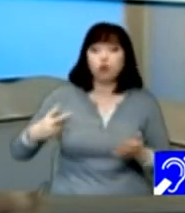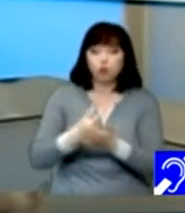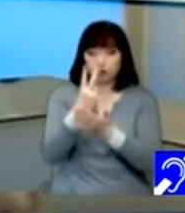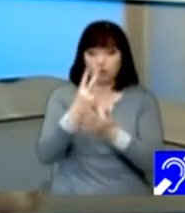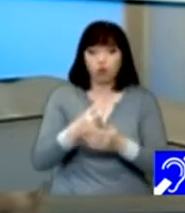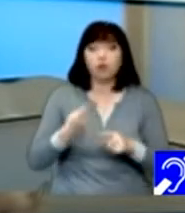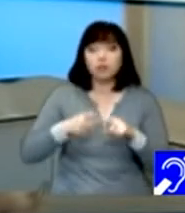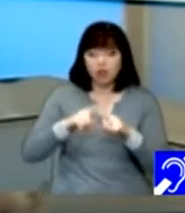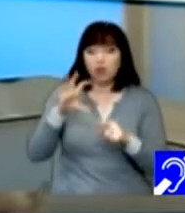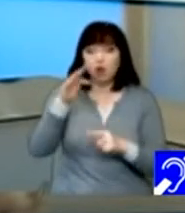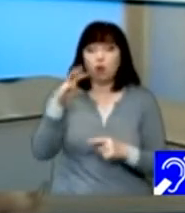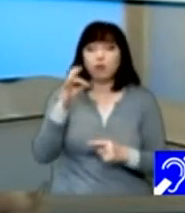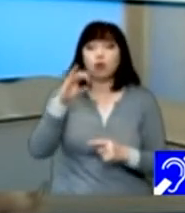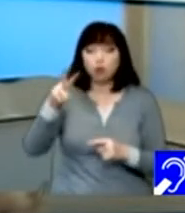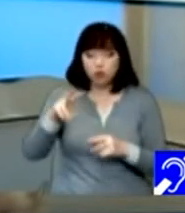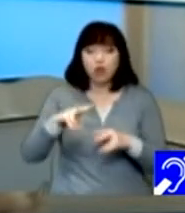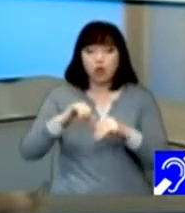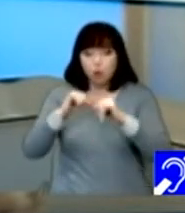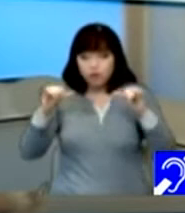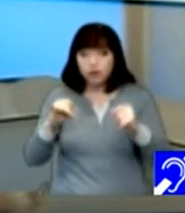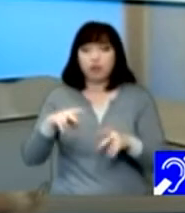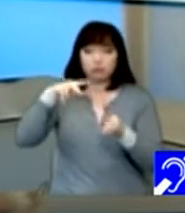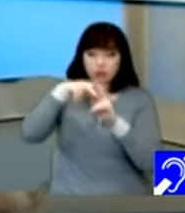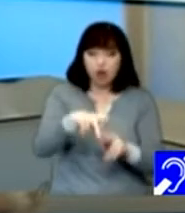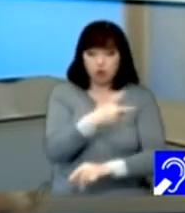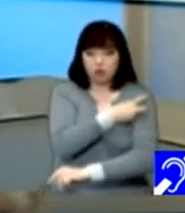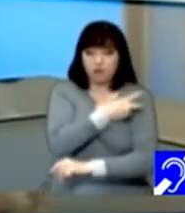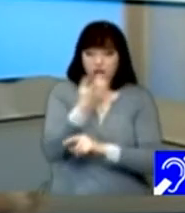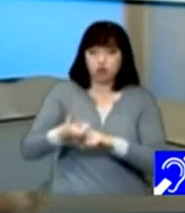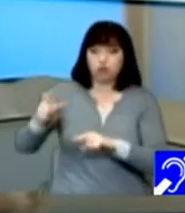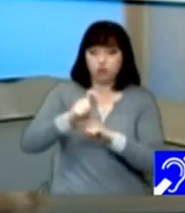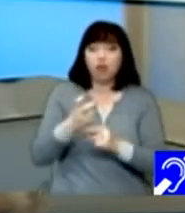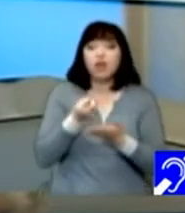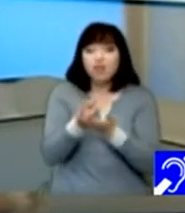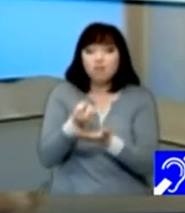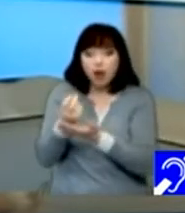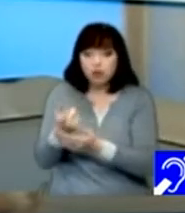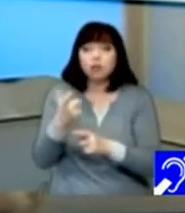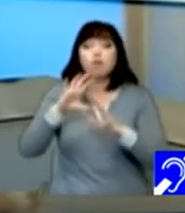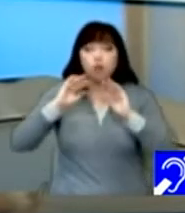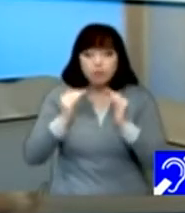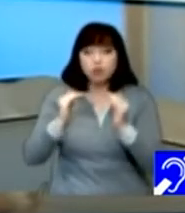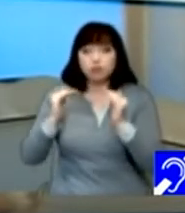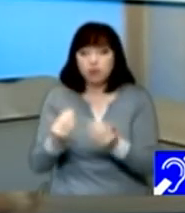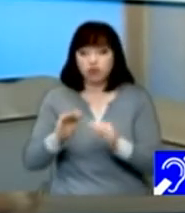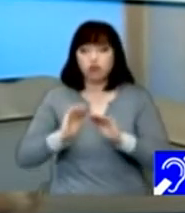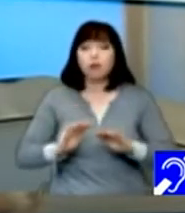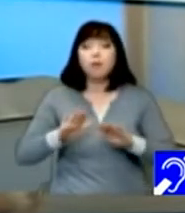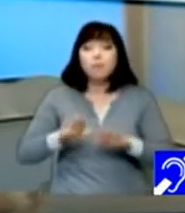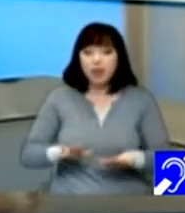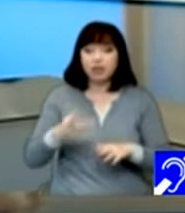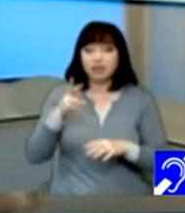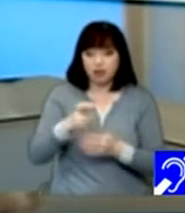tulpinii Omicron crește și presiunea asupra sistemului medical, iar în spitale sunt tot mai puține locuri pentru pacienții bolnavi de